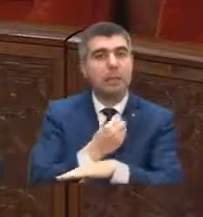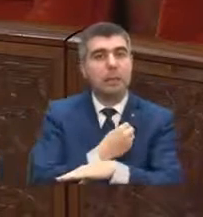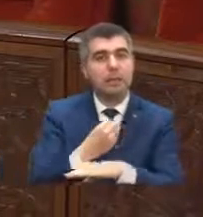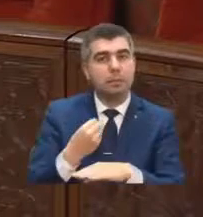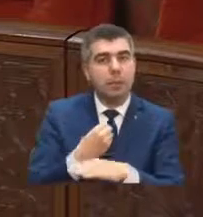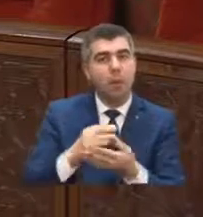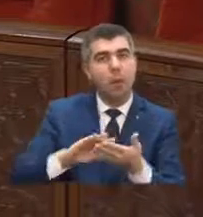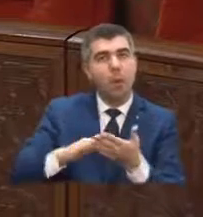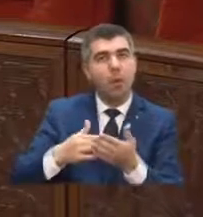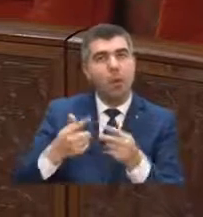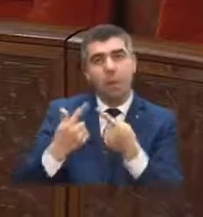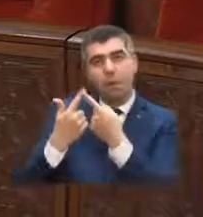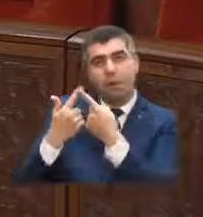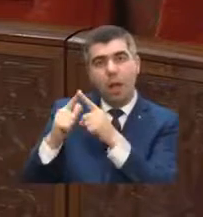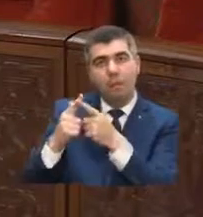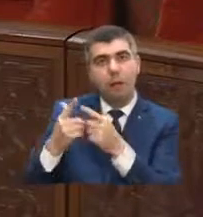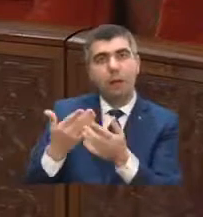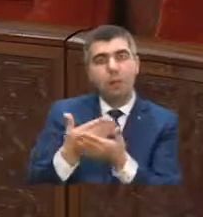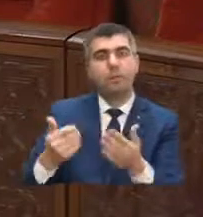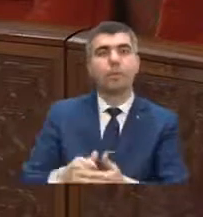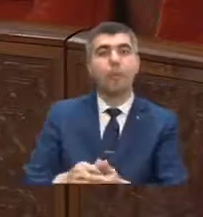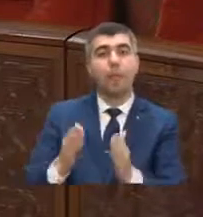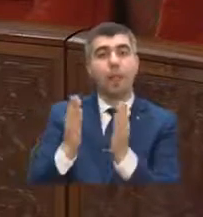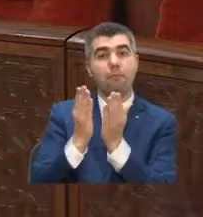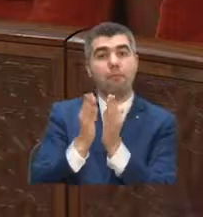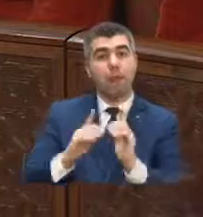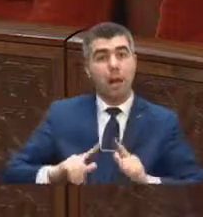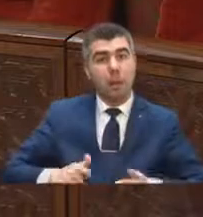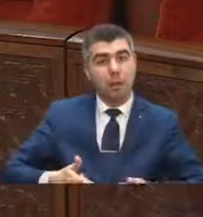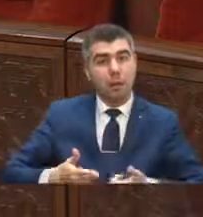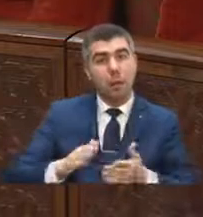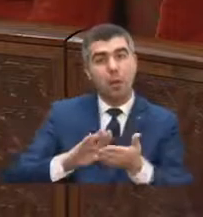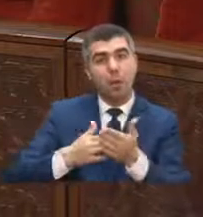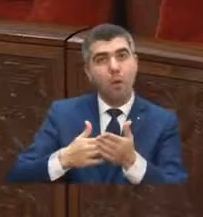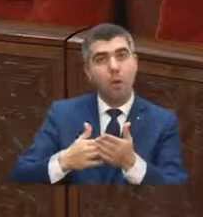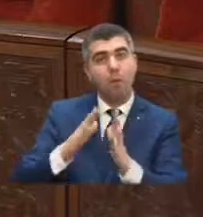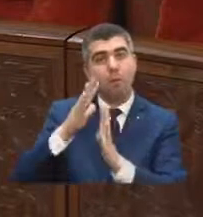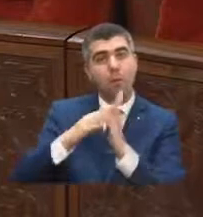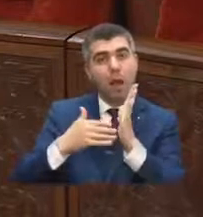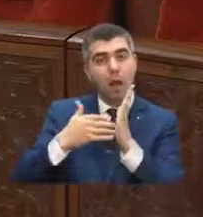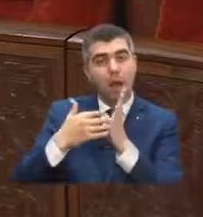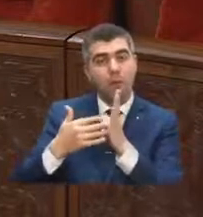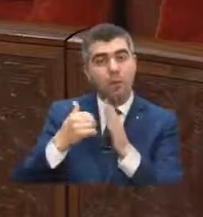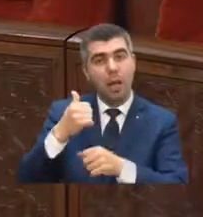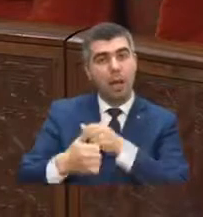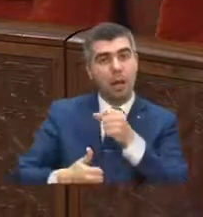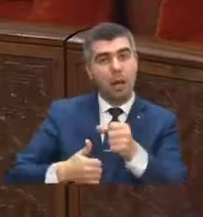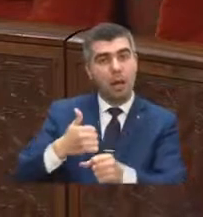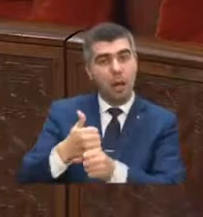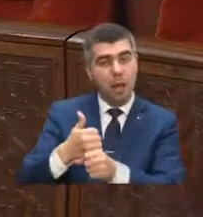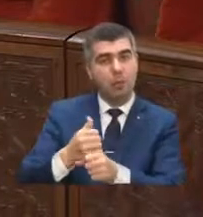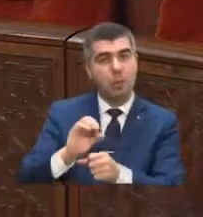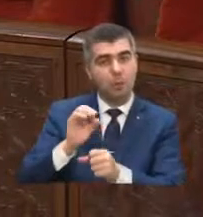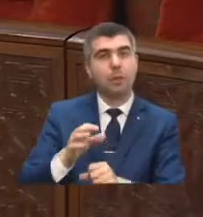الجميع، تكلمتوا على المدرسه، برامج الصحه المدرسيه دارت هذا العام وكتكتف